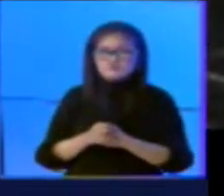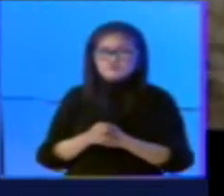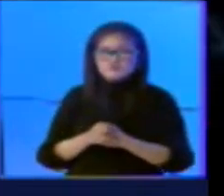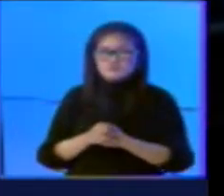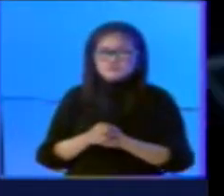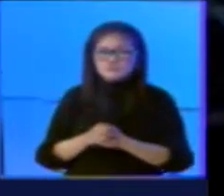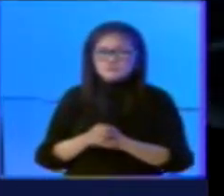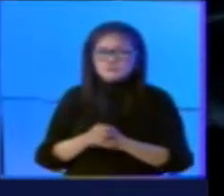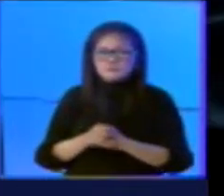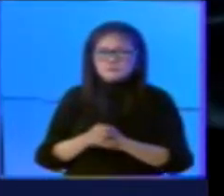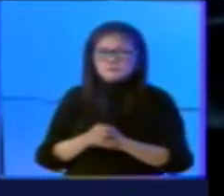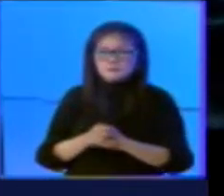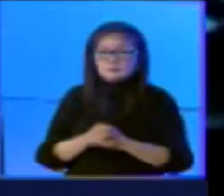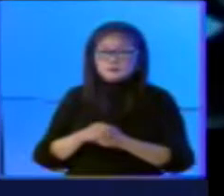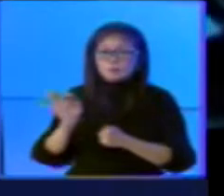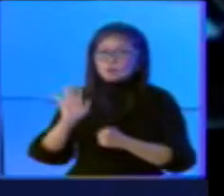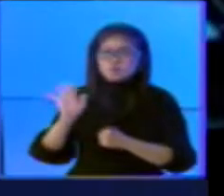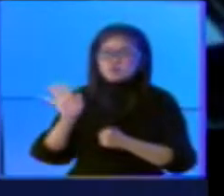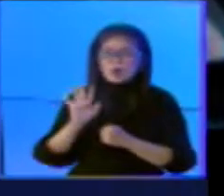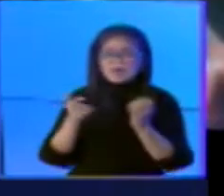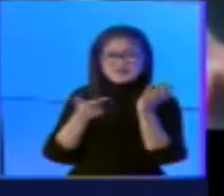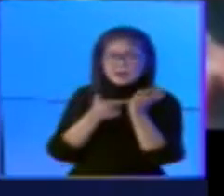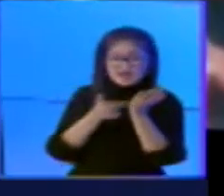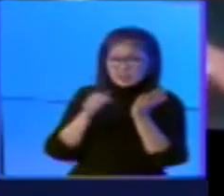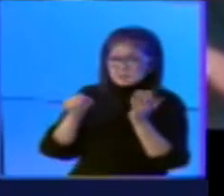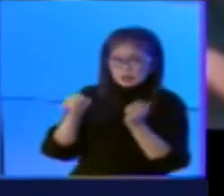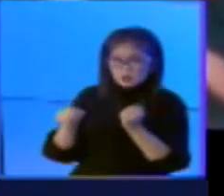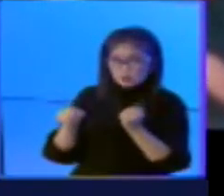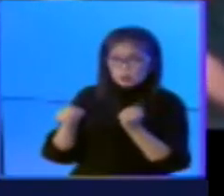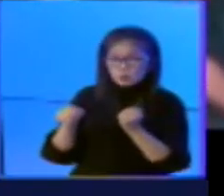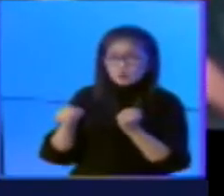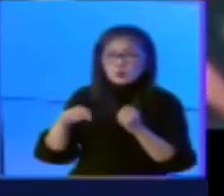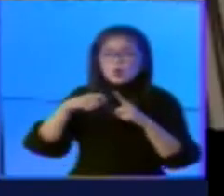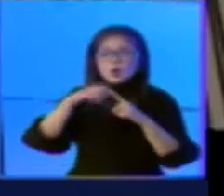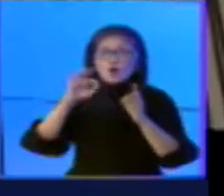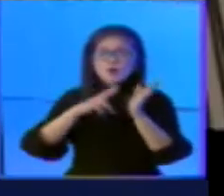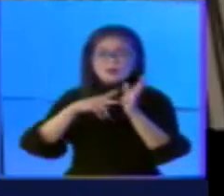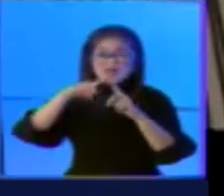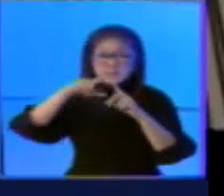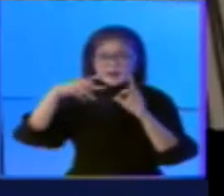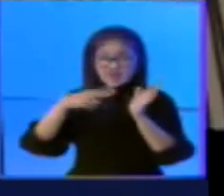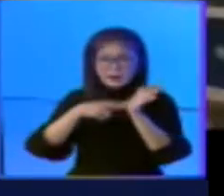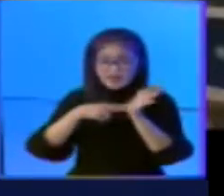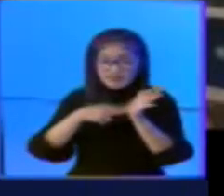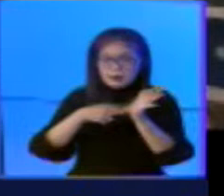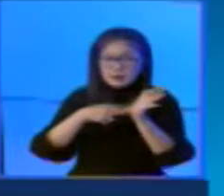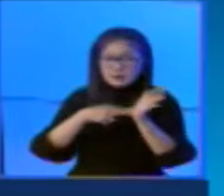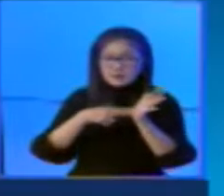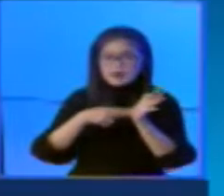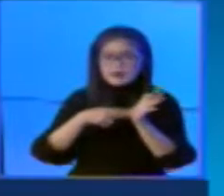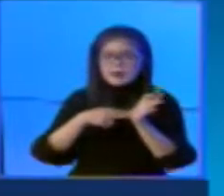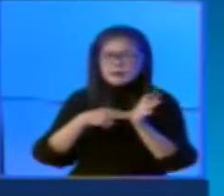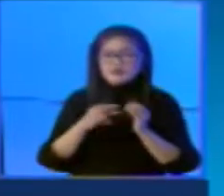digitalnya. Kemudian non-digital advertising naik 6%. Konten, khusus konten yang 15% tahun lalu dibandingkan tahun 2018.